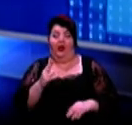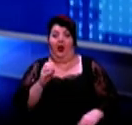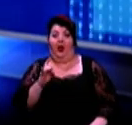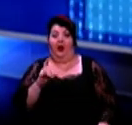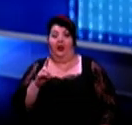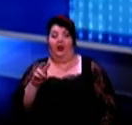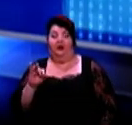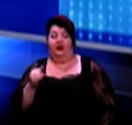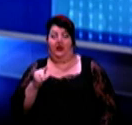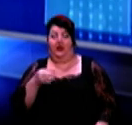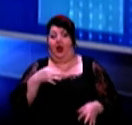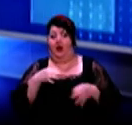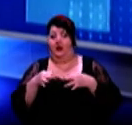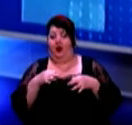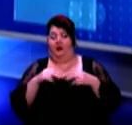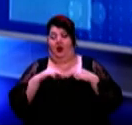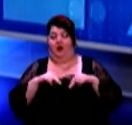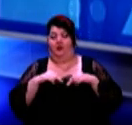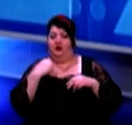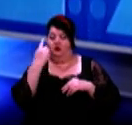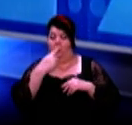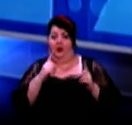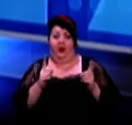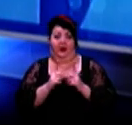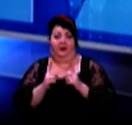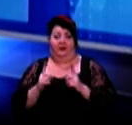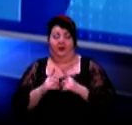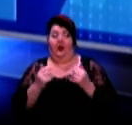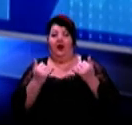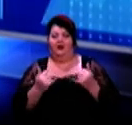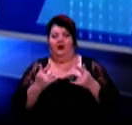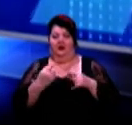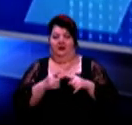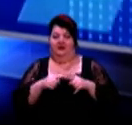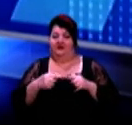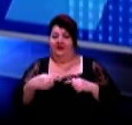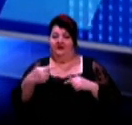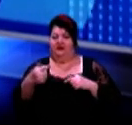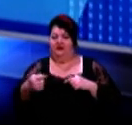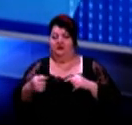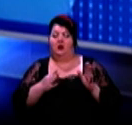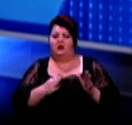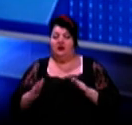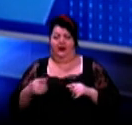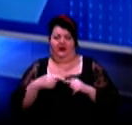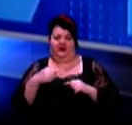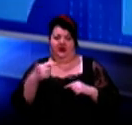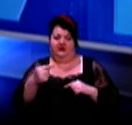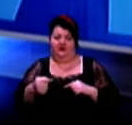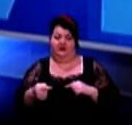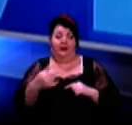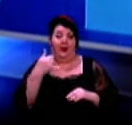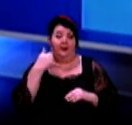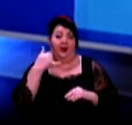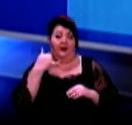Кар'єрні радники, як працювали, так і працюють з клієнтами індивідуально, але єдине, що це зараз дистанційно. Виключно дистанційно. Телефонні